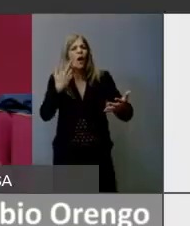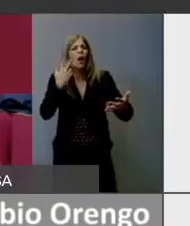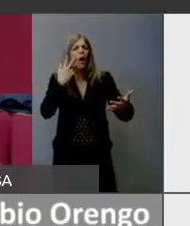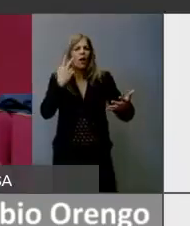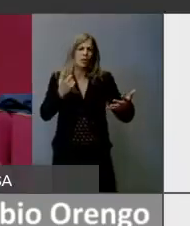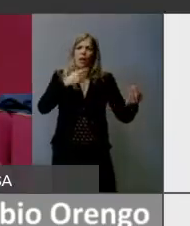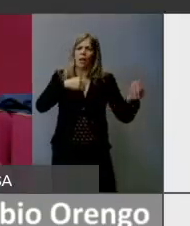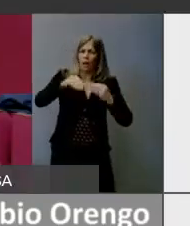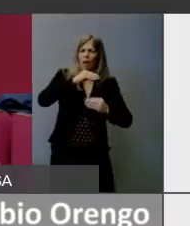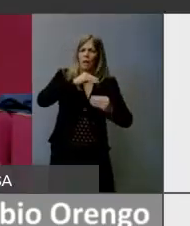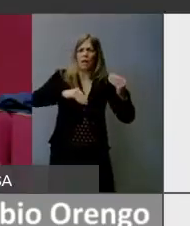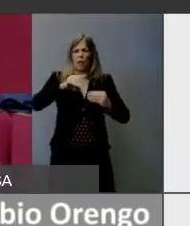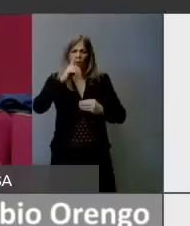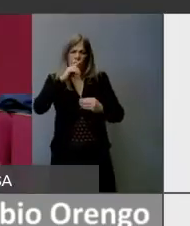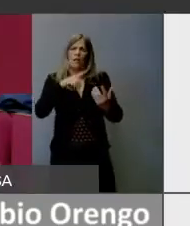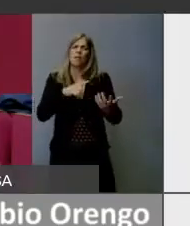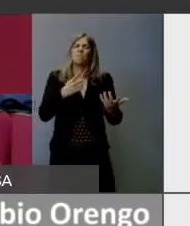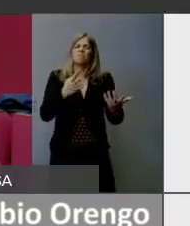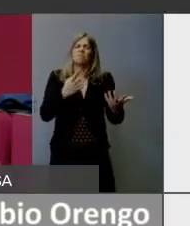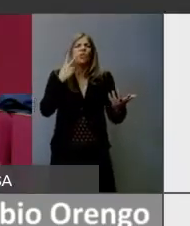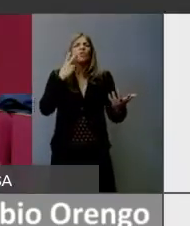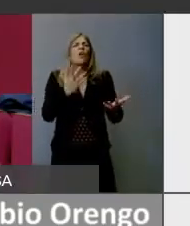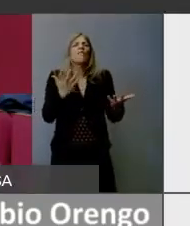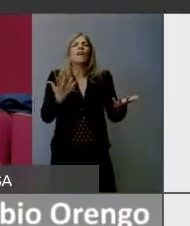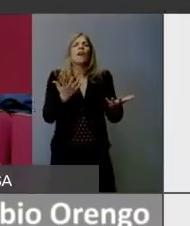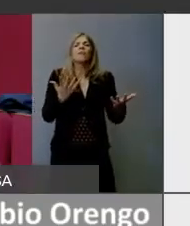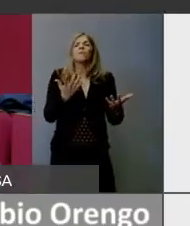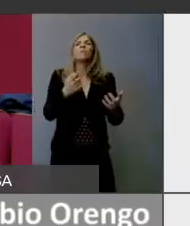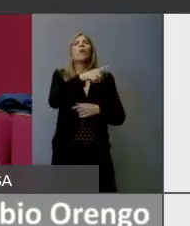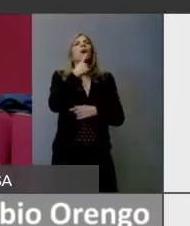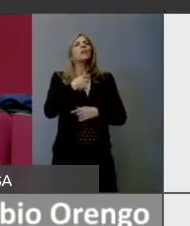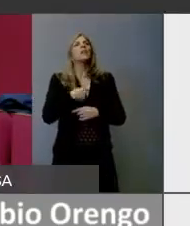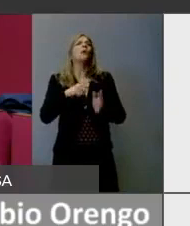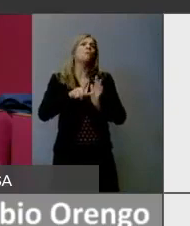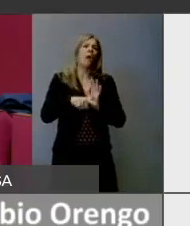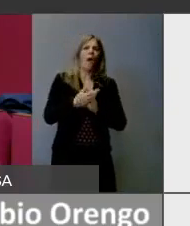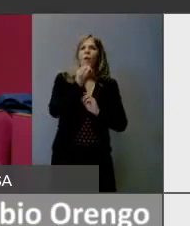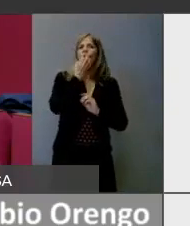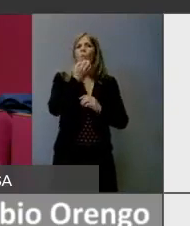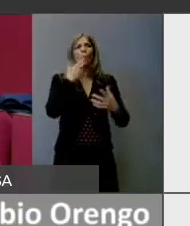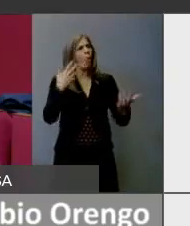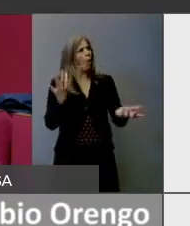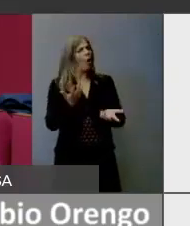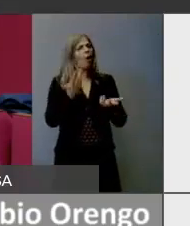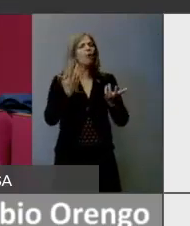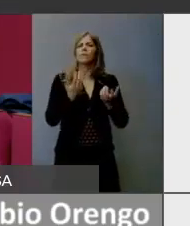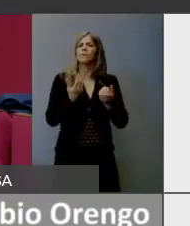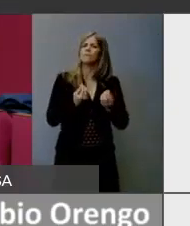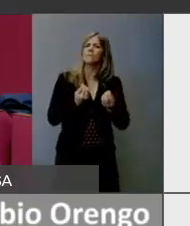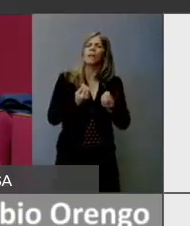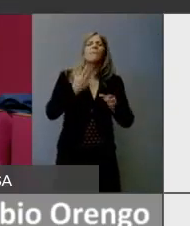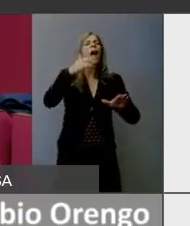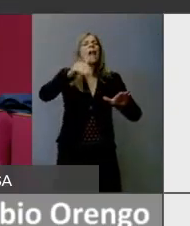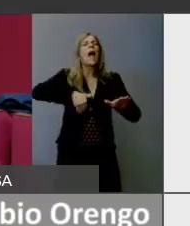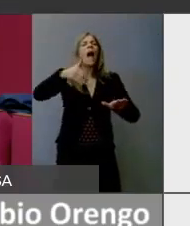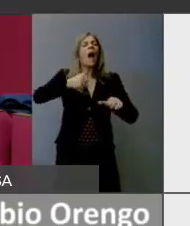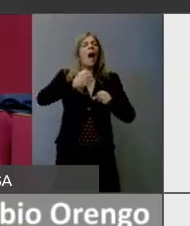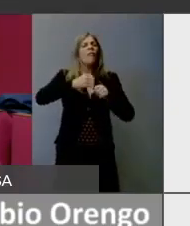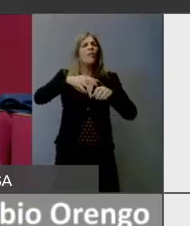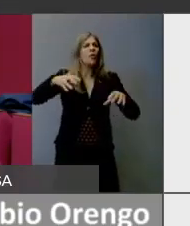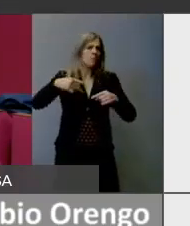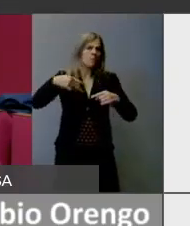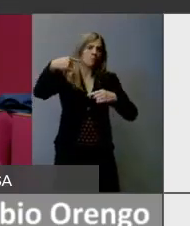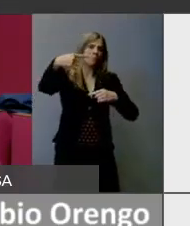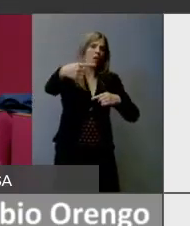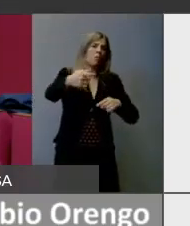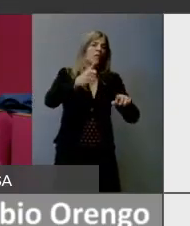di strumentalizzazioni. Poi cosa vuol dire? Scusi, abbiamo tempo. Come lei dice, i lavori non inizieranno a breve perché prima dovrà